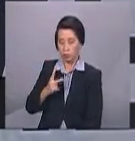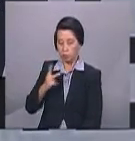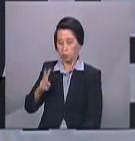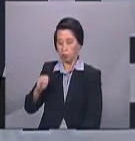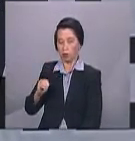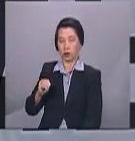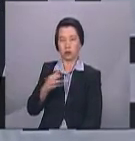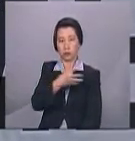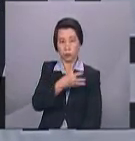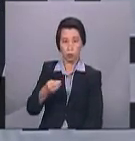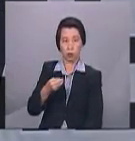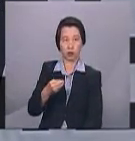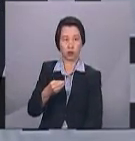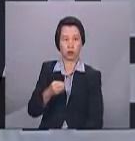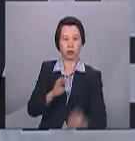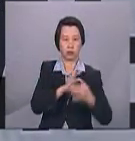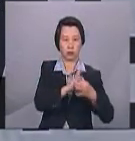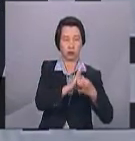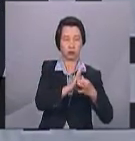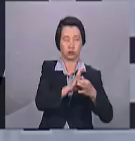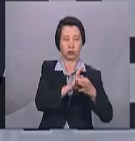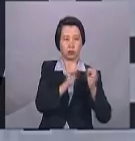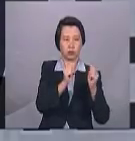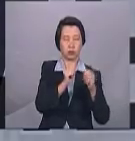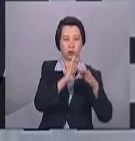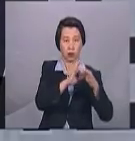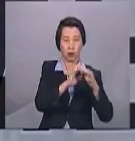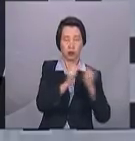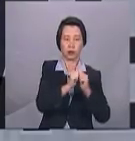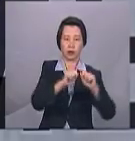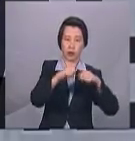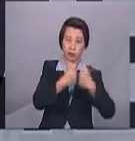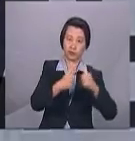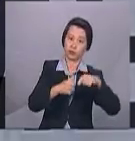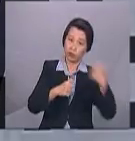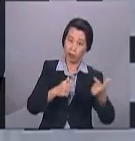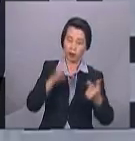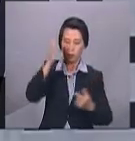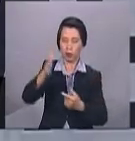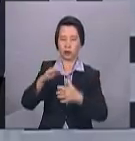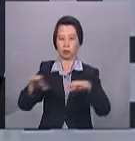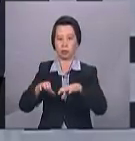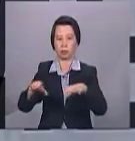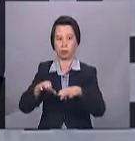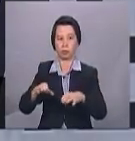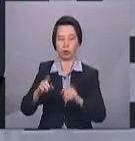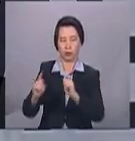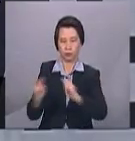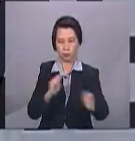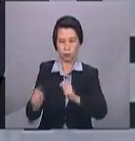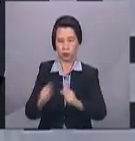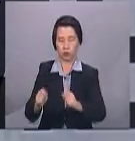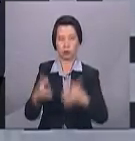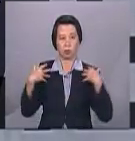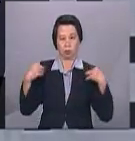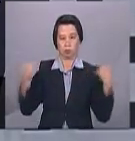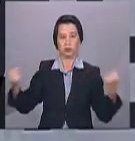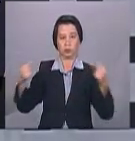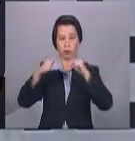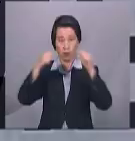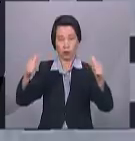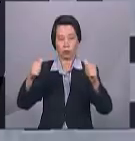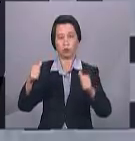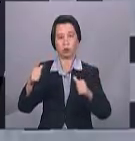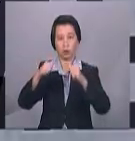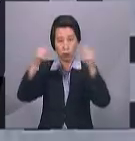dengan kerjasama dengan agensi yang lain, kita akan melaksanakan tindakan kesihatan awam, iaitu